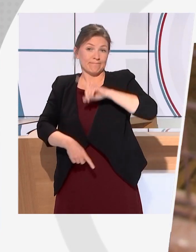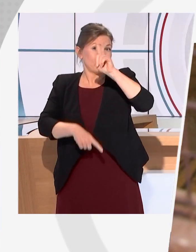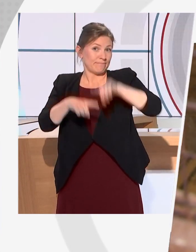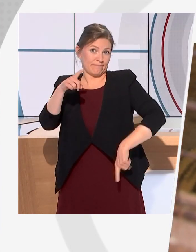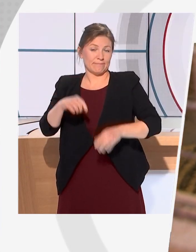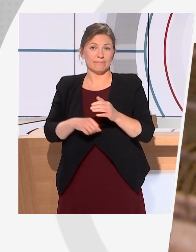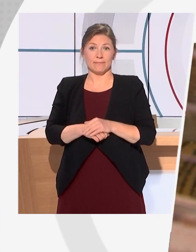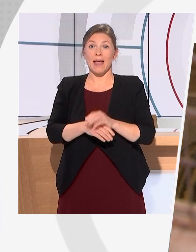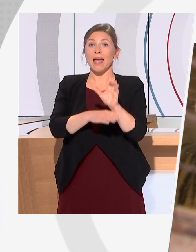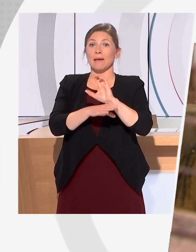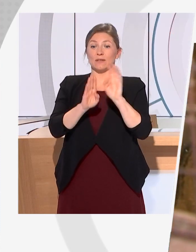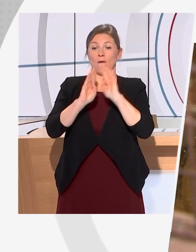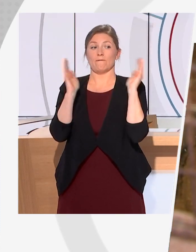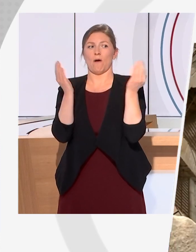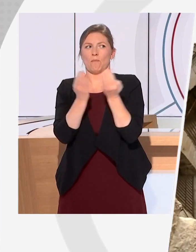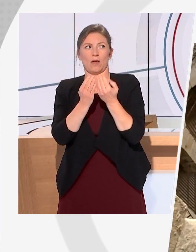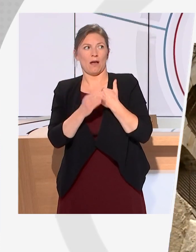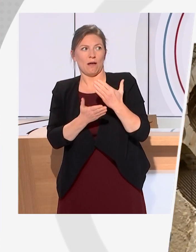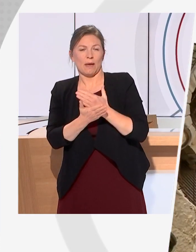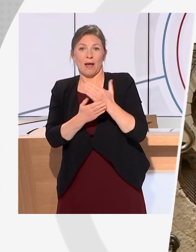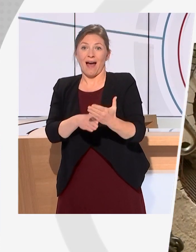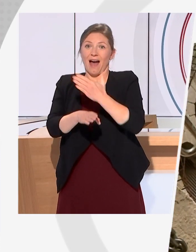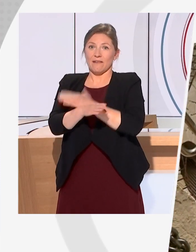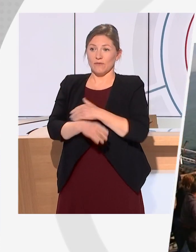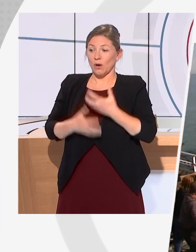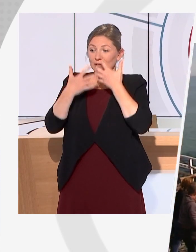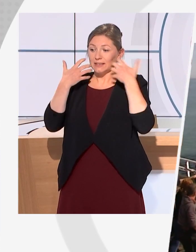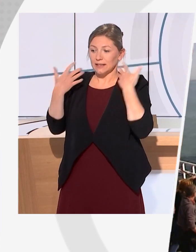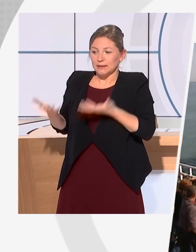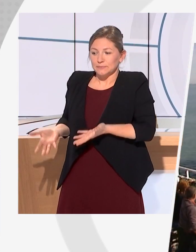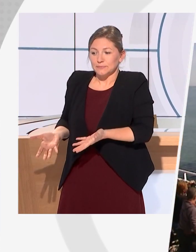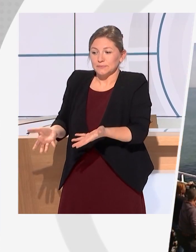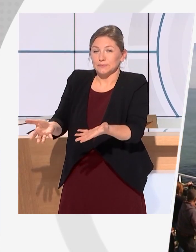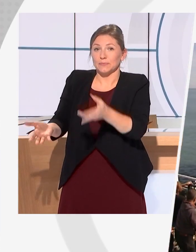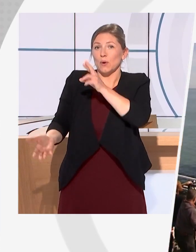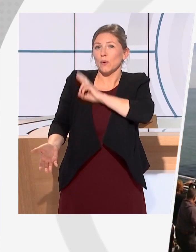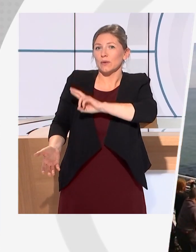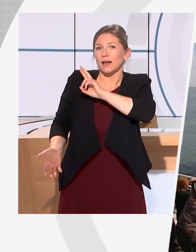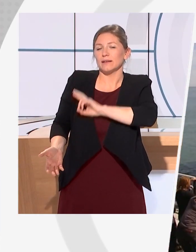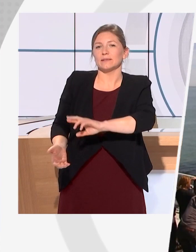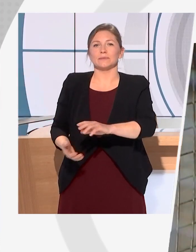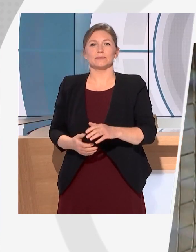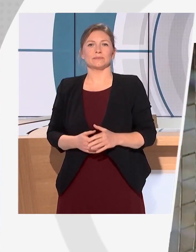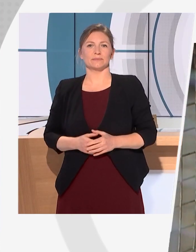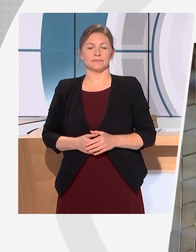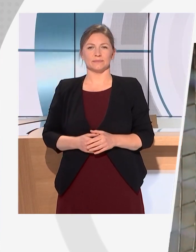anticipe l'interdiction en 2024 d'utiliser des animaux sauvages dans des jeux ou émissions de variété.